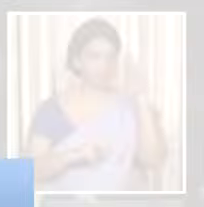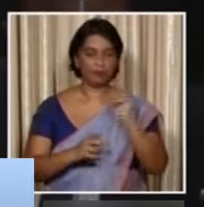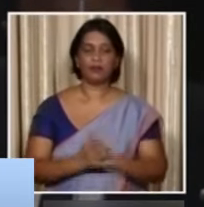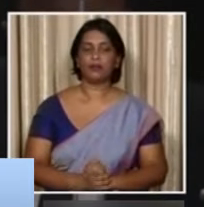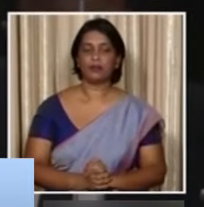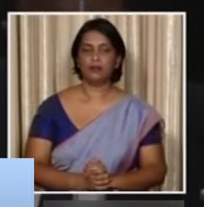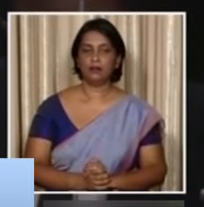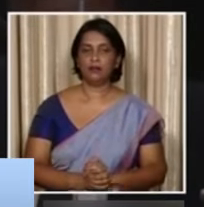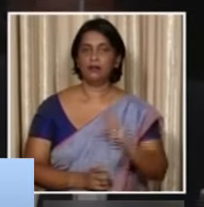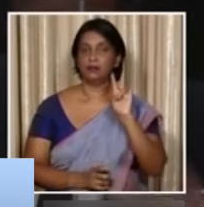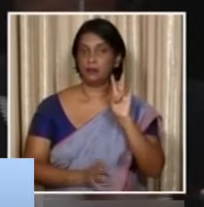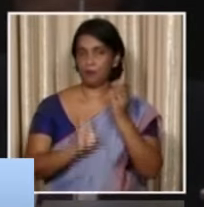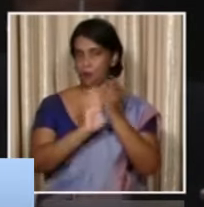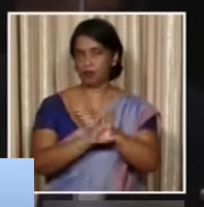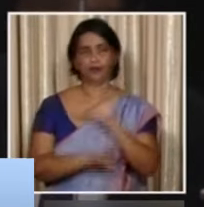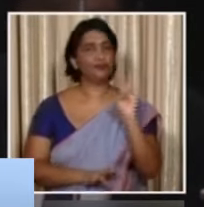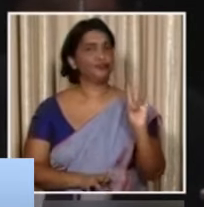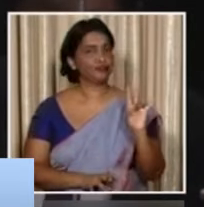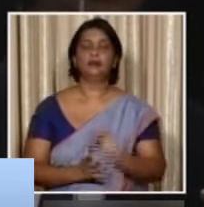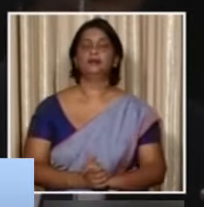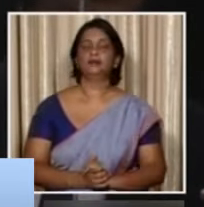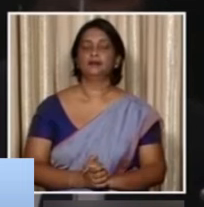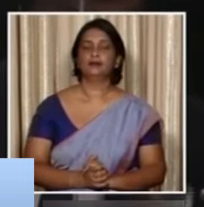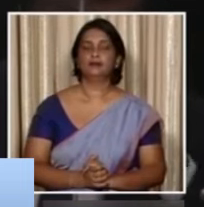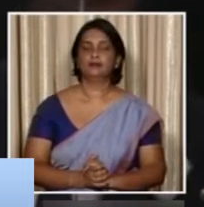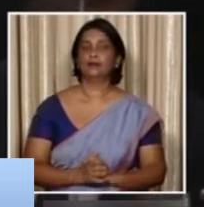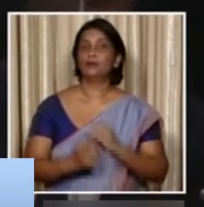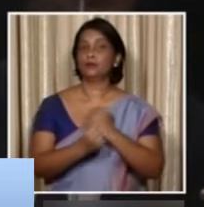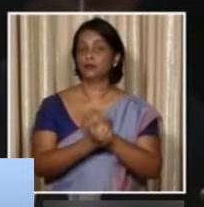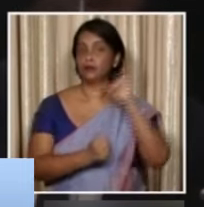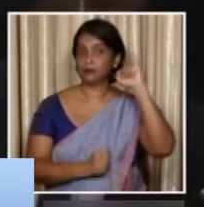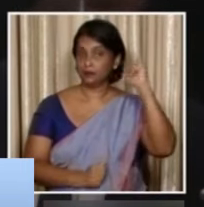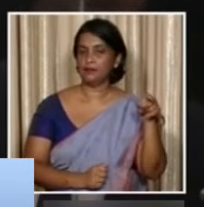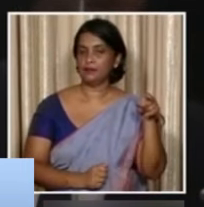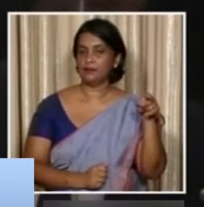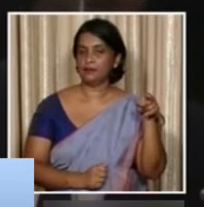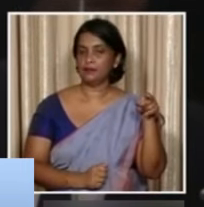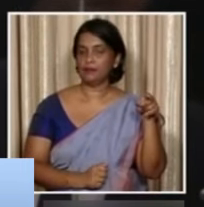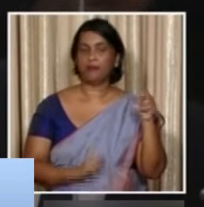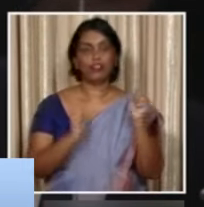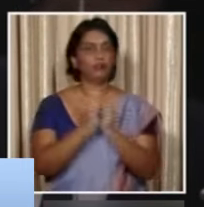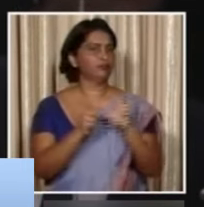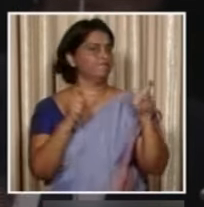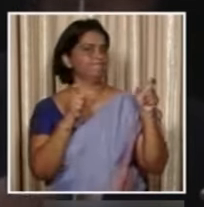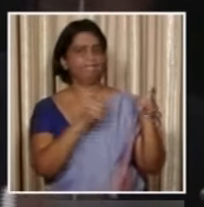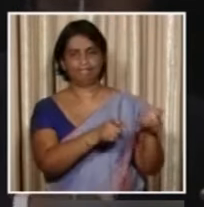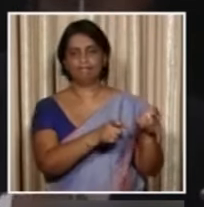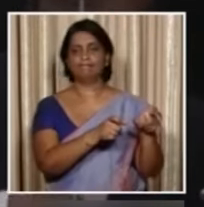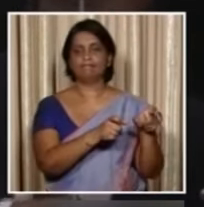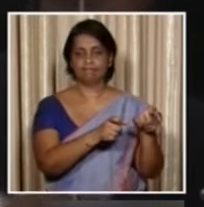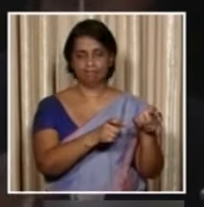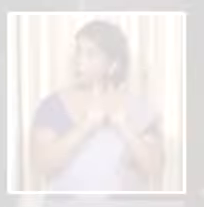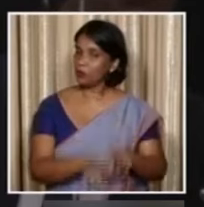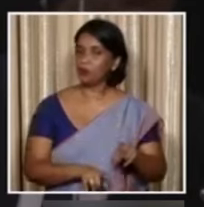ශ්‍රේෂ්ඨාධිකරණය 25 වෙනිදා ජූලි මාසයේ පොලිස් ප්‍රතිමන්තුමාගේ වැඩ තහනම් කිරීමේ අතුරු නියෝගයක්